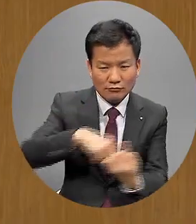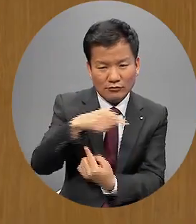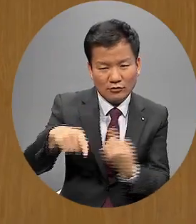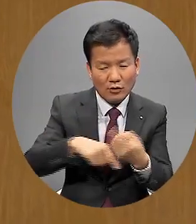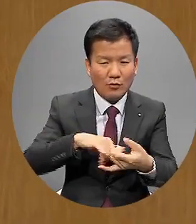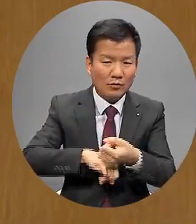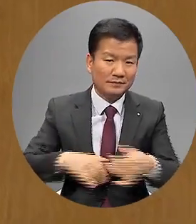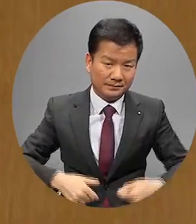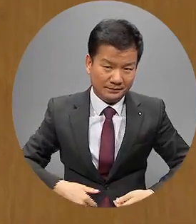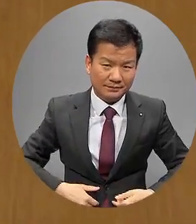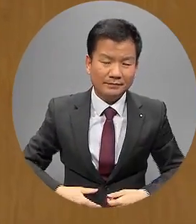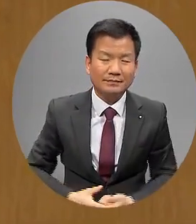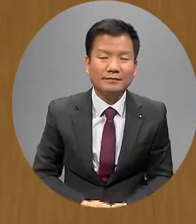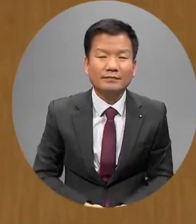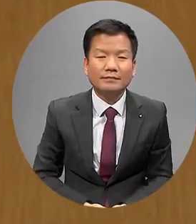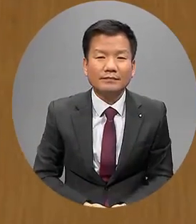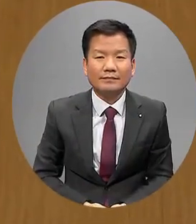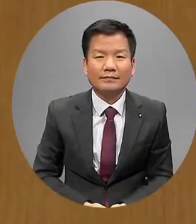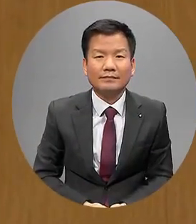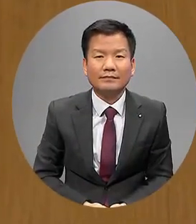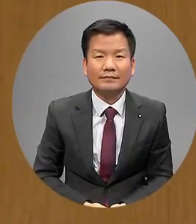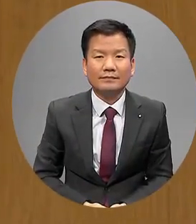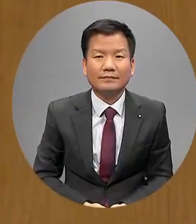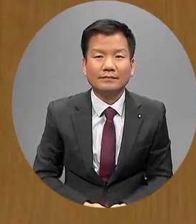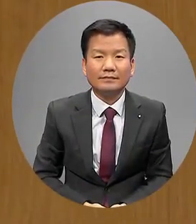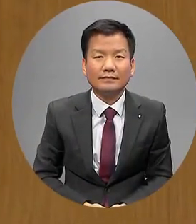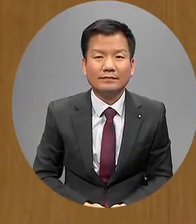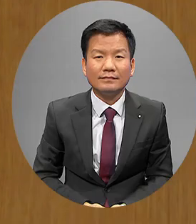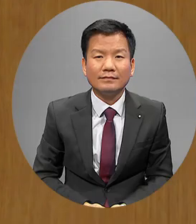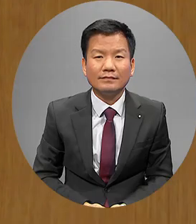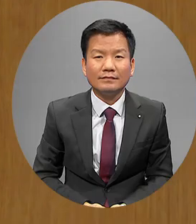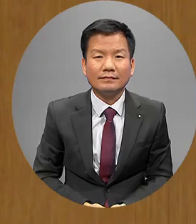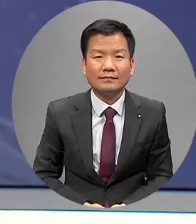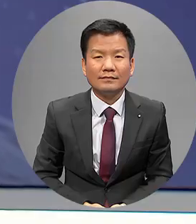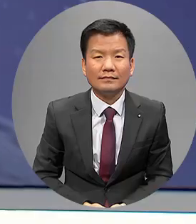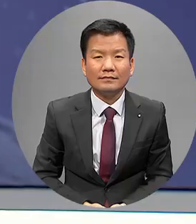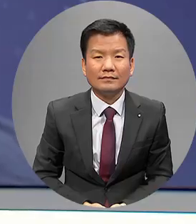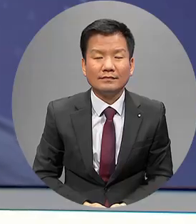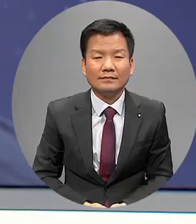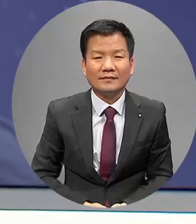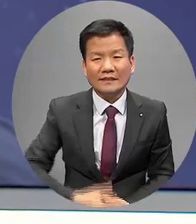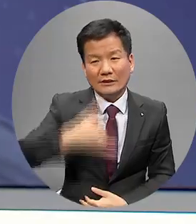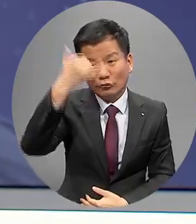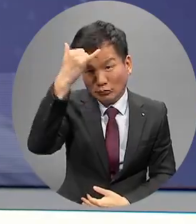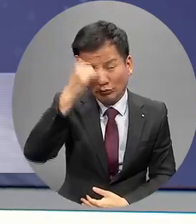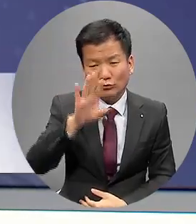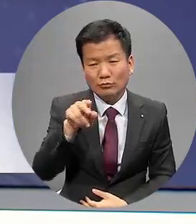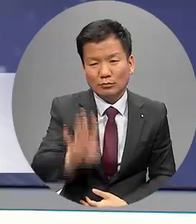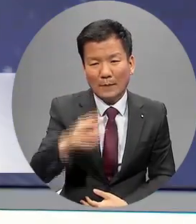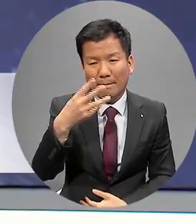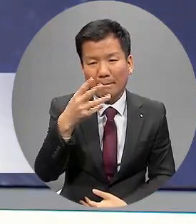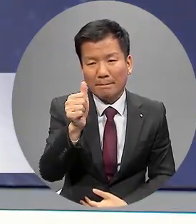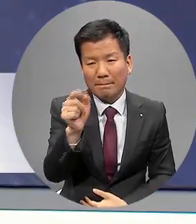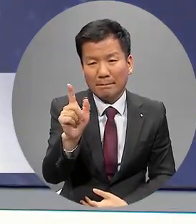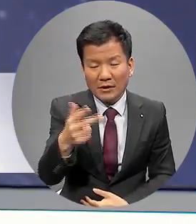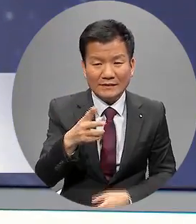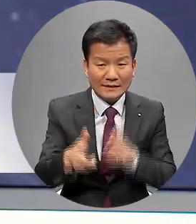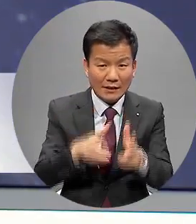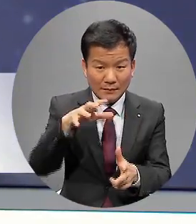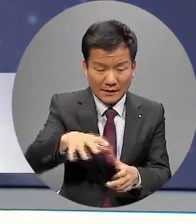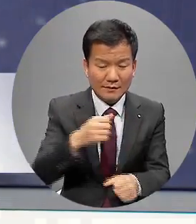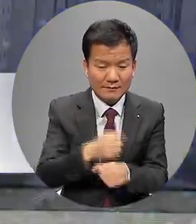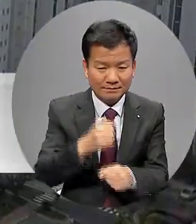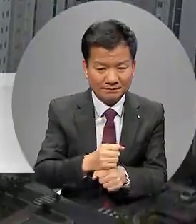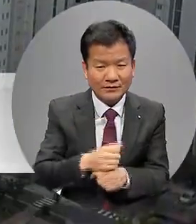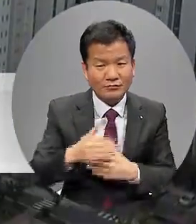필수적입니다 MBC 뉴스 이승준 있니다 충주 법현 산업단지 조성에 속도를 낼